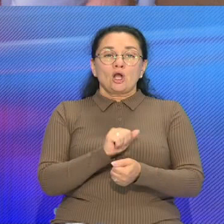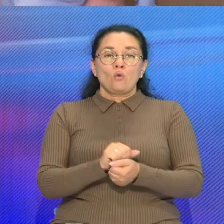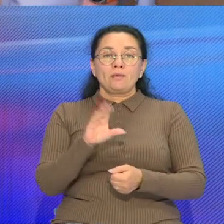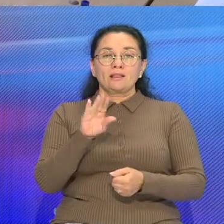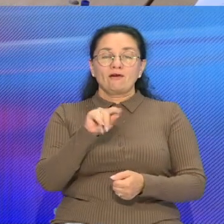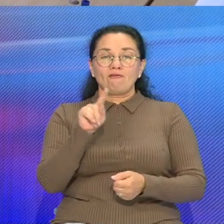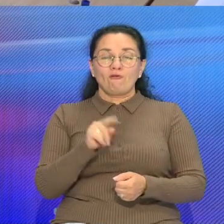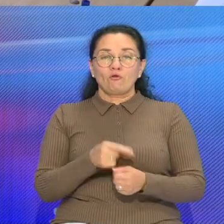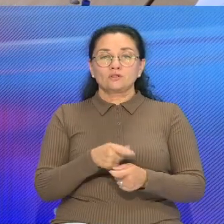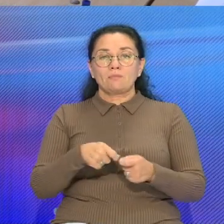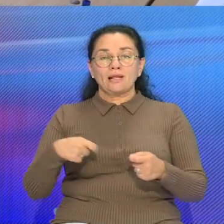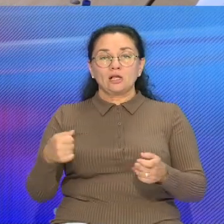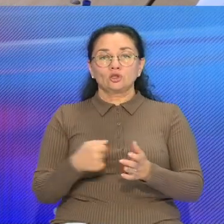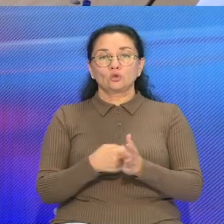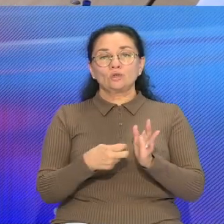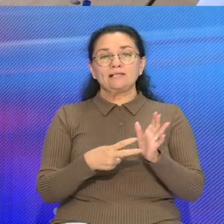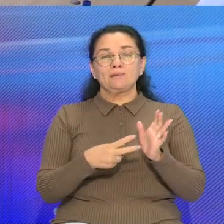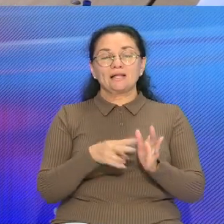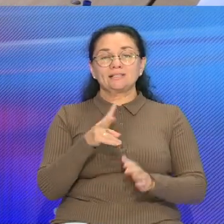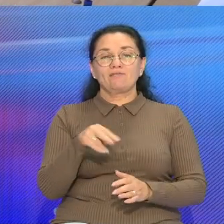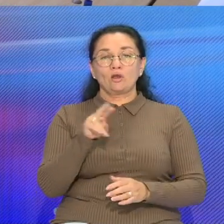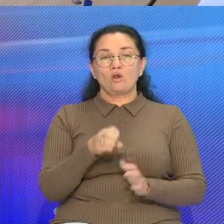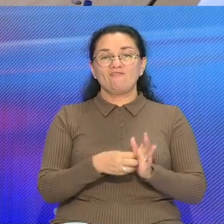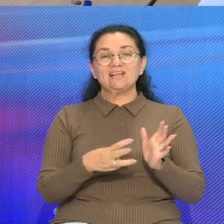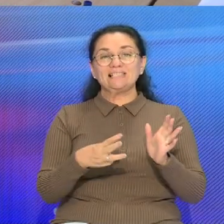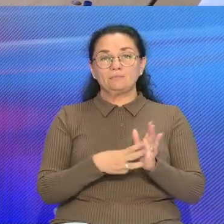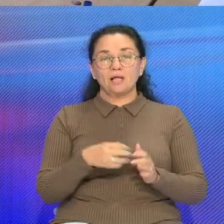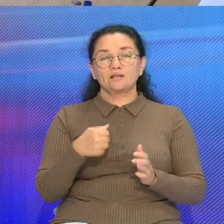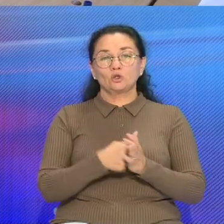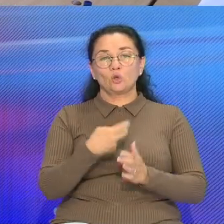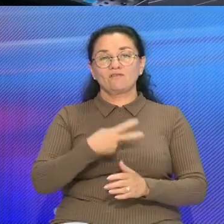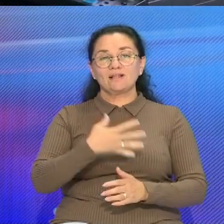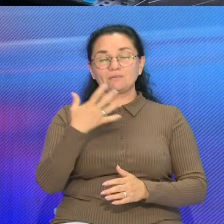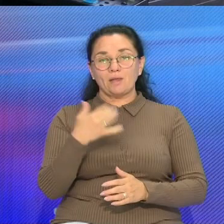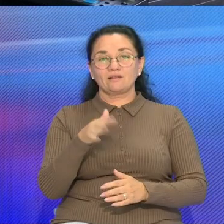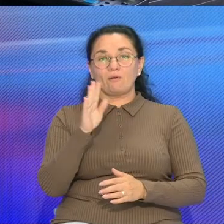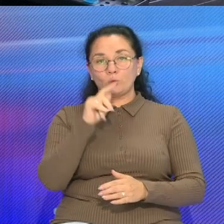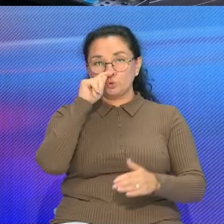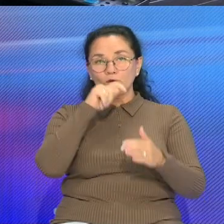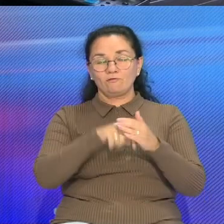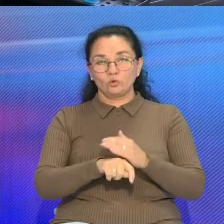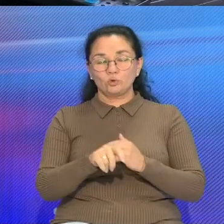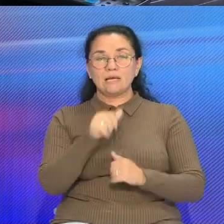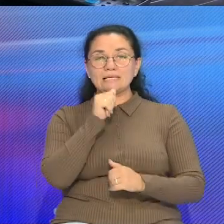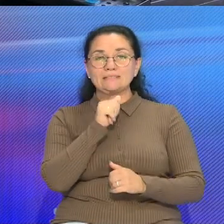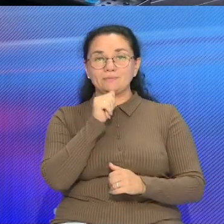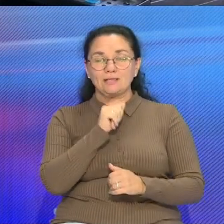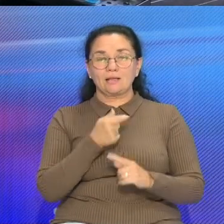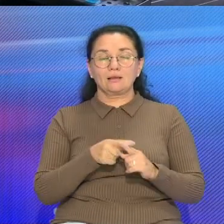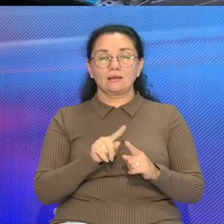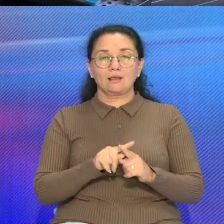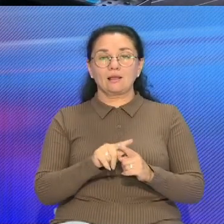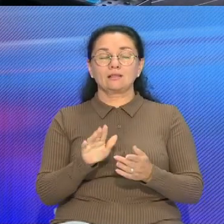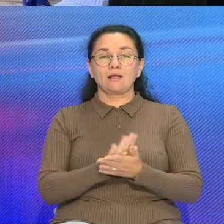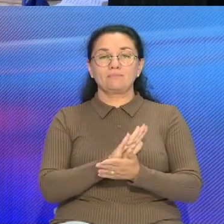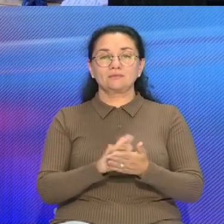бюджет прием протягнется по 17 липеня. С 18 по 25 пройдут внутренние уступные испыты. Залечение на бюджетную